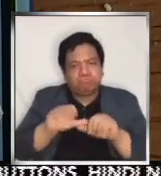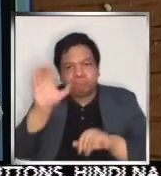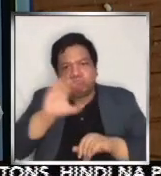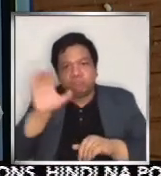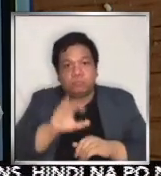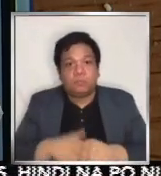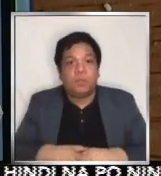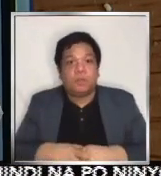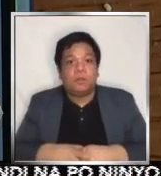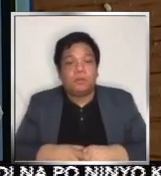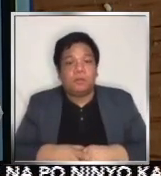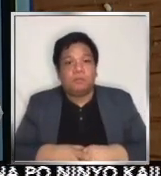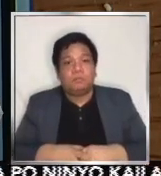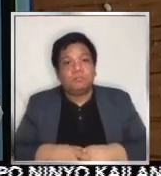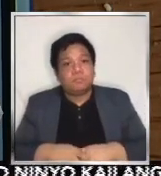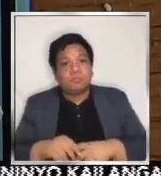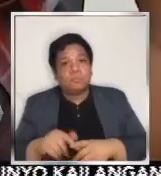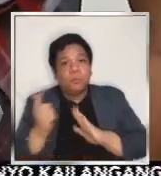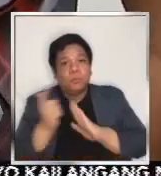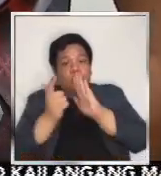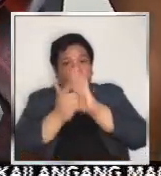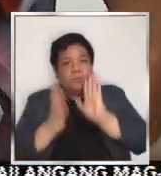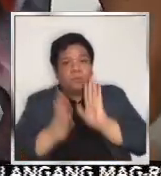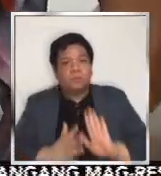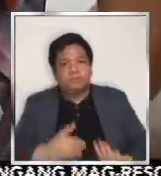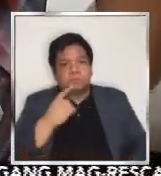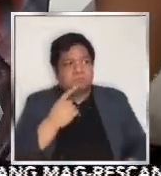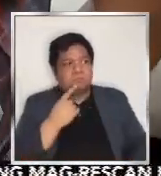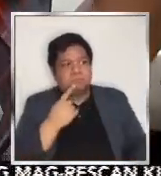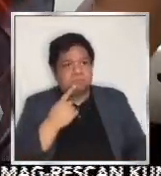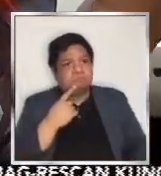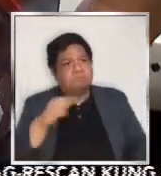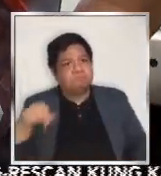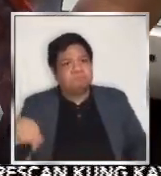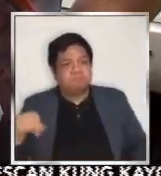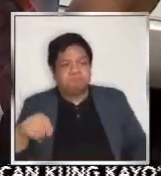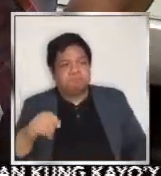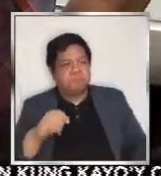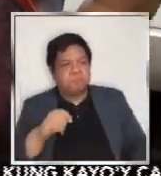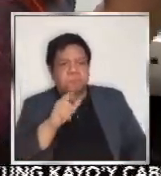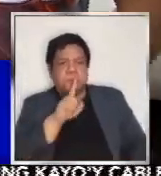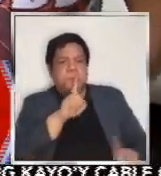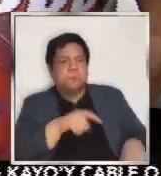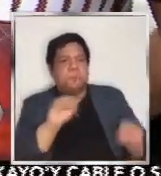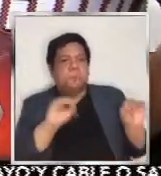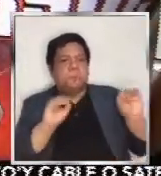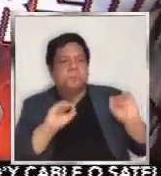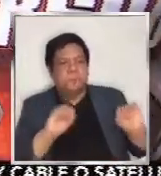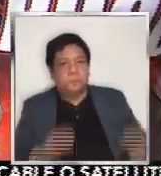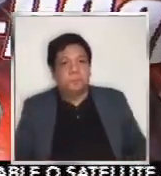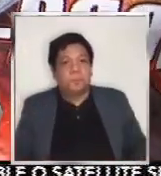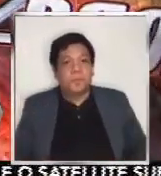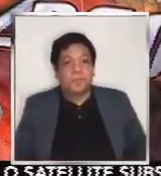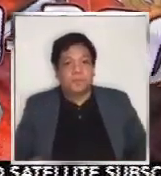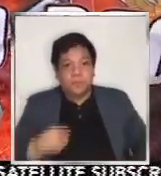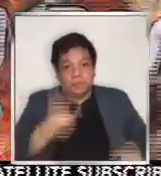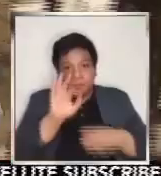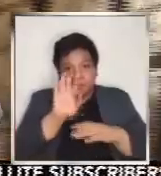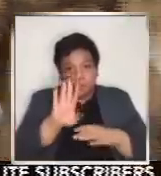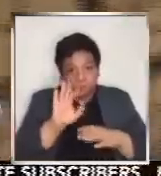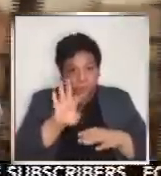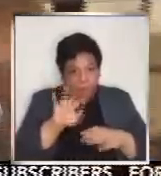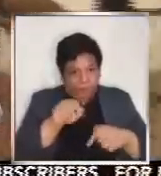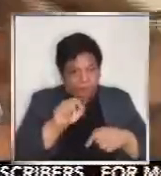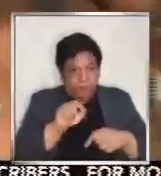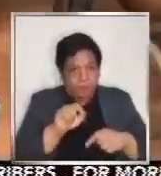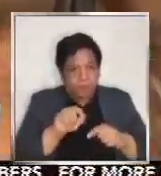Fiscal Herrera ukol sa paratang ng suspect. Sa pamamagitan din ng social media, natunto ng isa pang most wanted ng NCRPO na